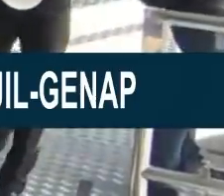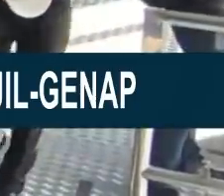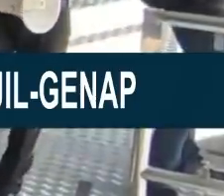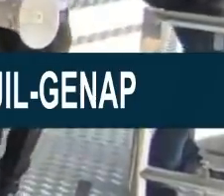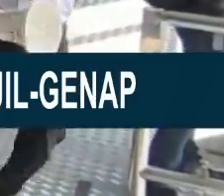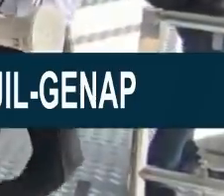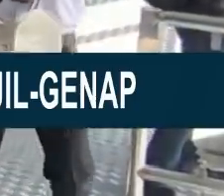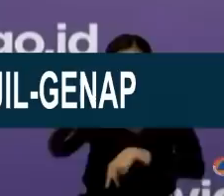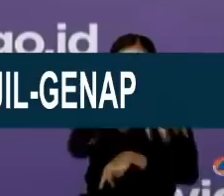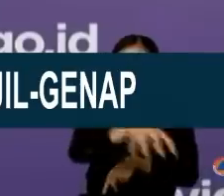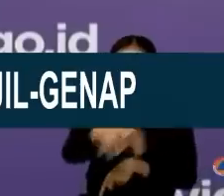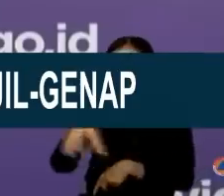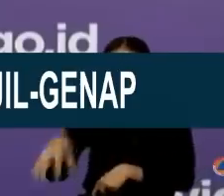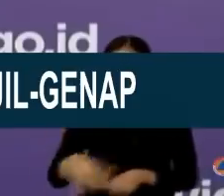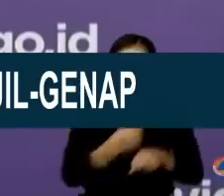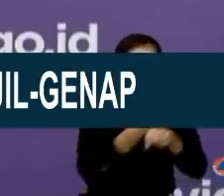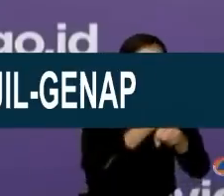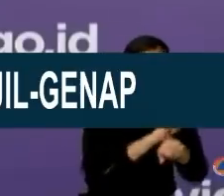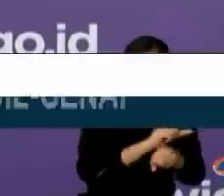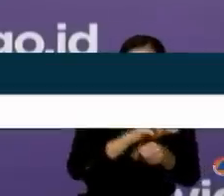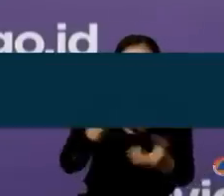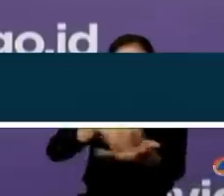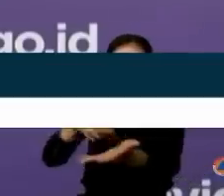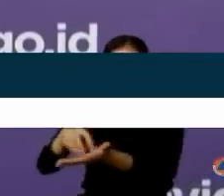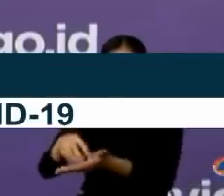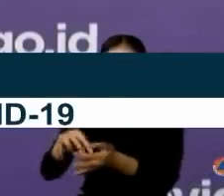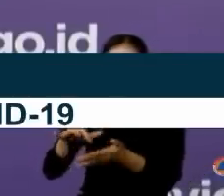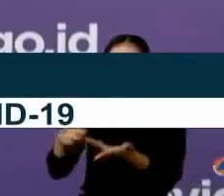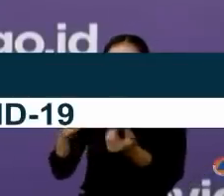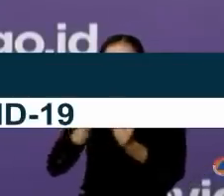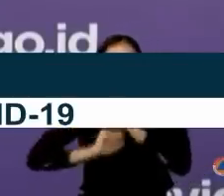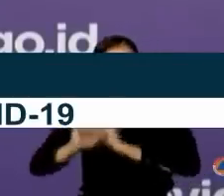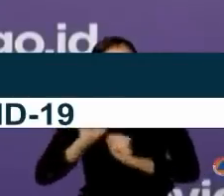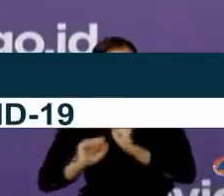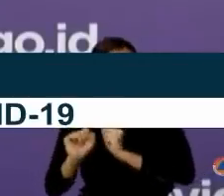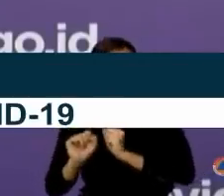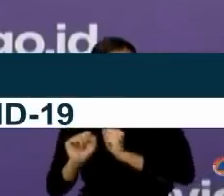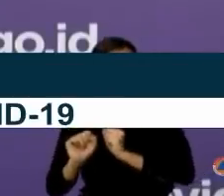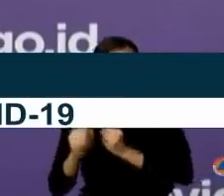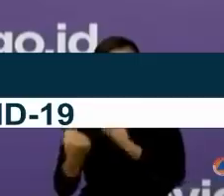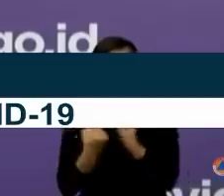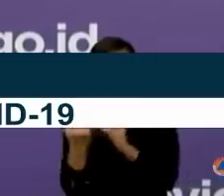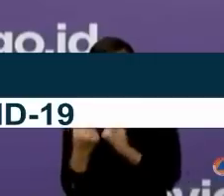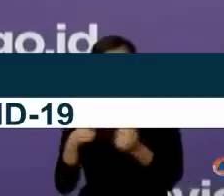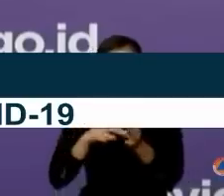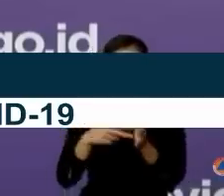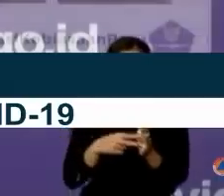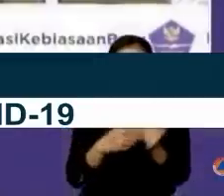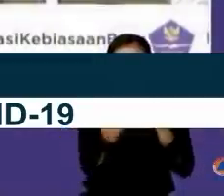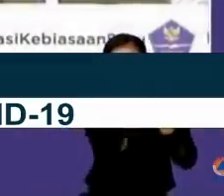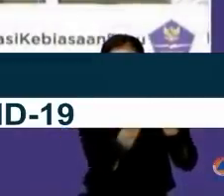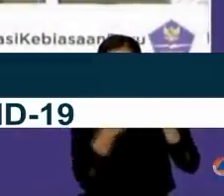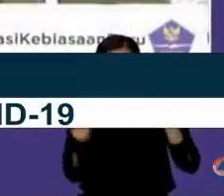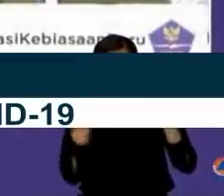sektoral baik itu di perkantoran dari sudah kami sampaikan juga di industri jadi bahwa kontrol ketat di dalam